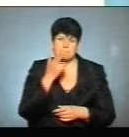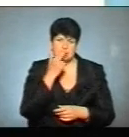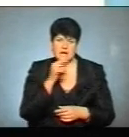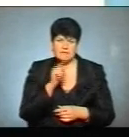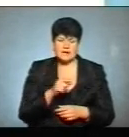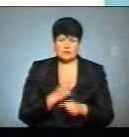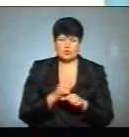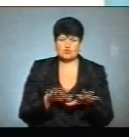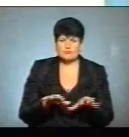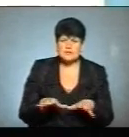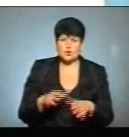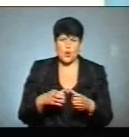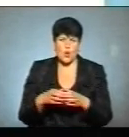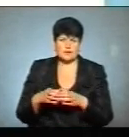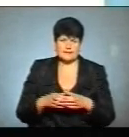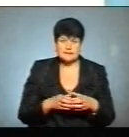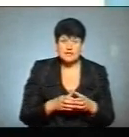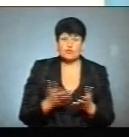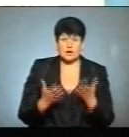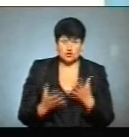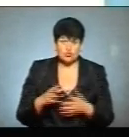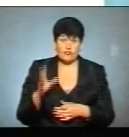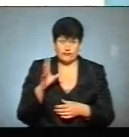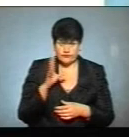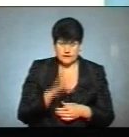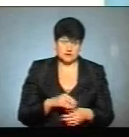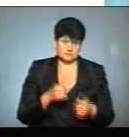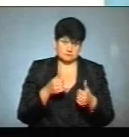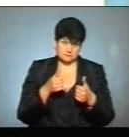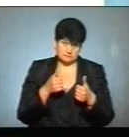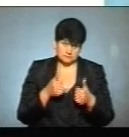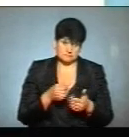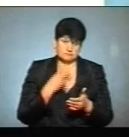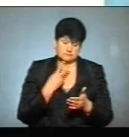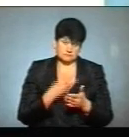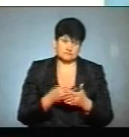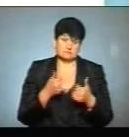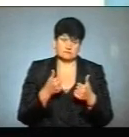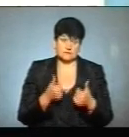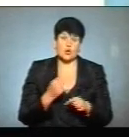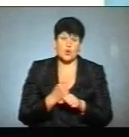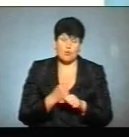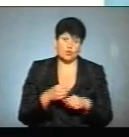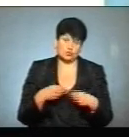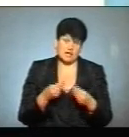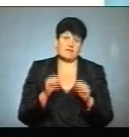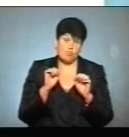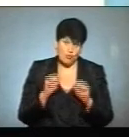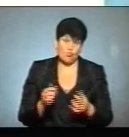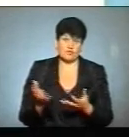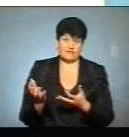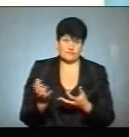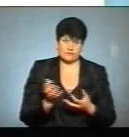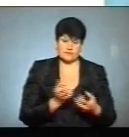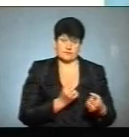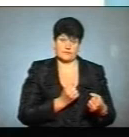до робочого місця, до колективу. І якщо вона позитивно себе показує з позитивної сторони, роботодавець може її